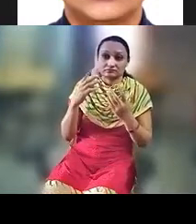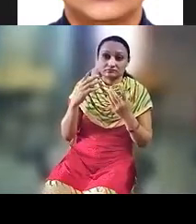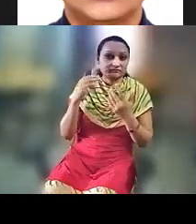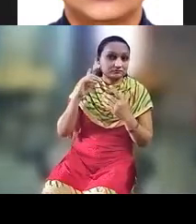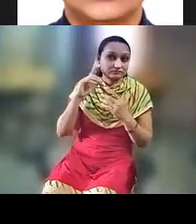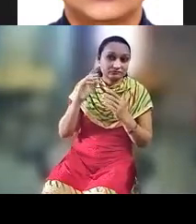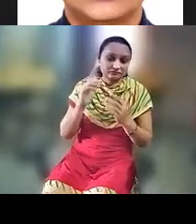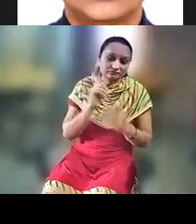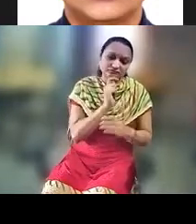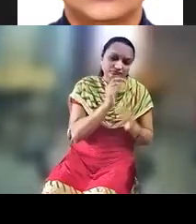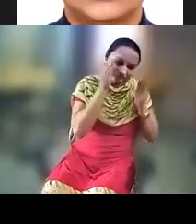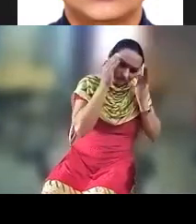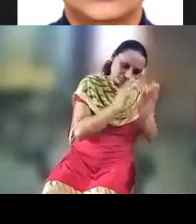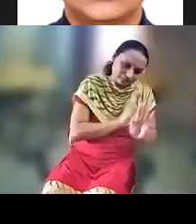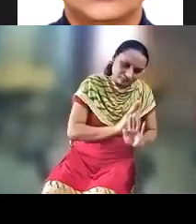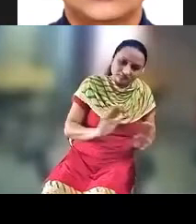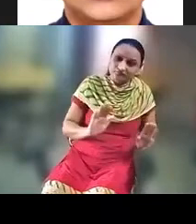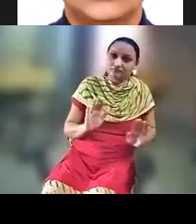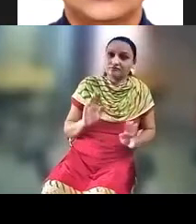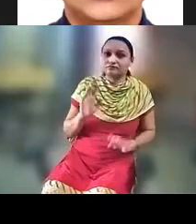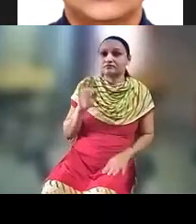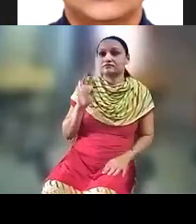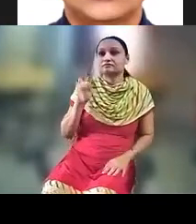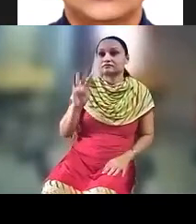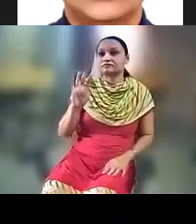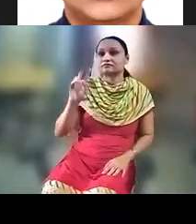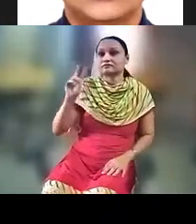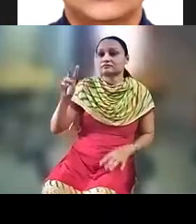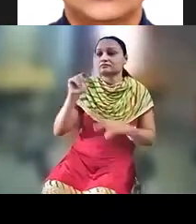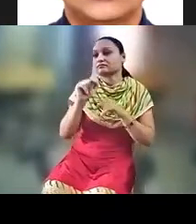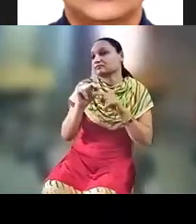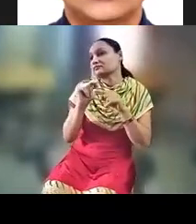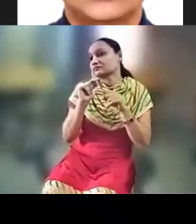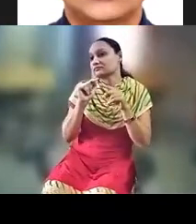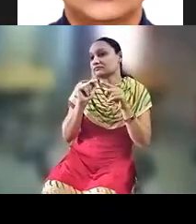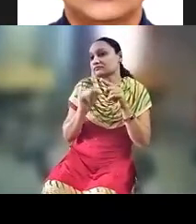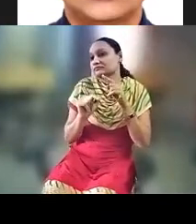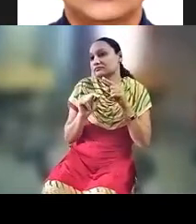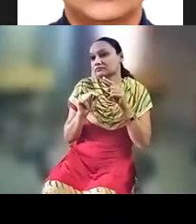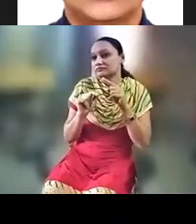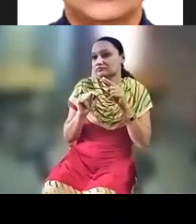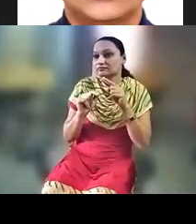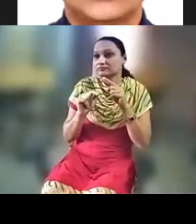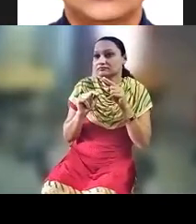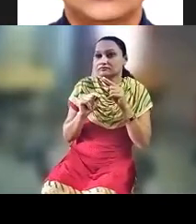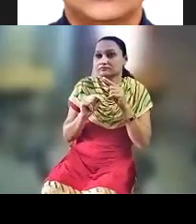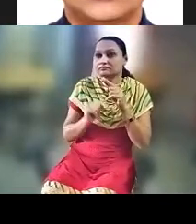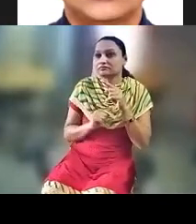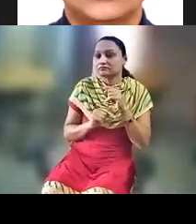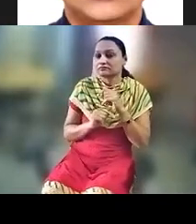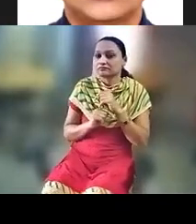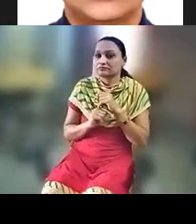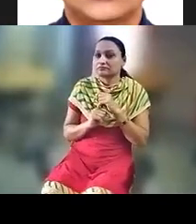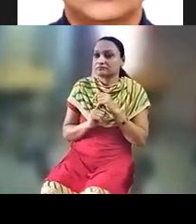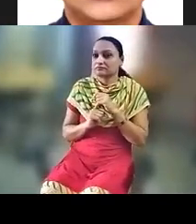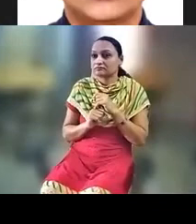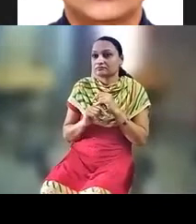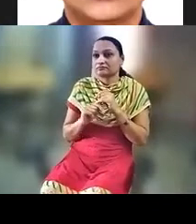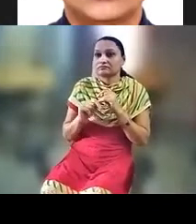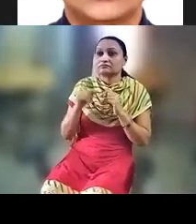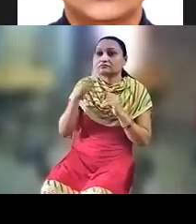हैं। 42% less likely to have foundational reading and numeracy skills, पढ़ना लिखना नहीं